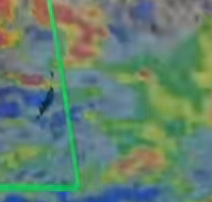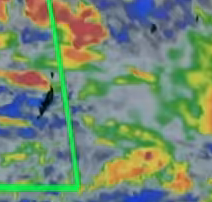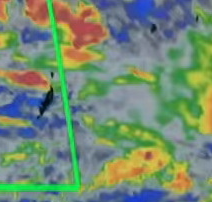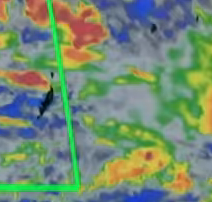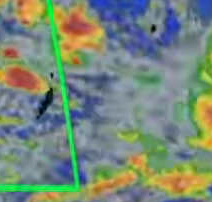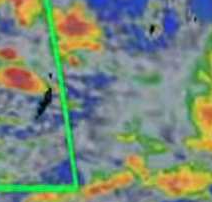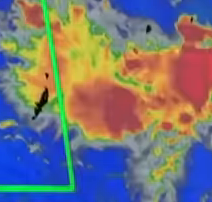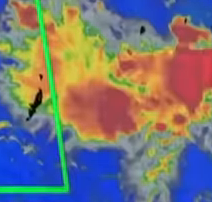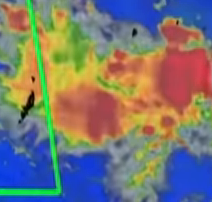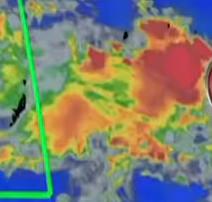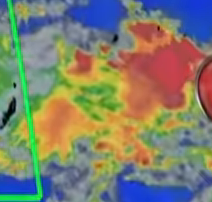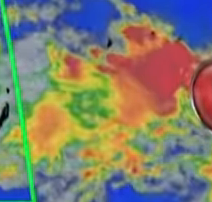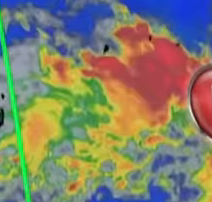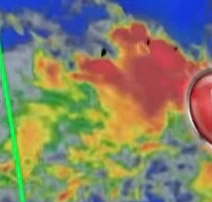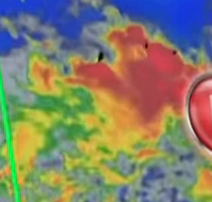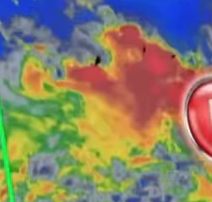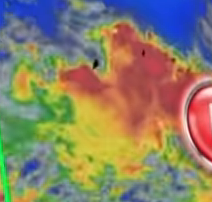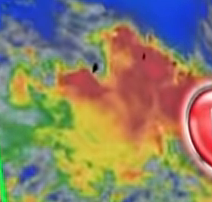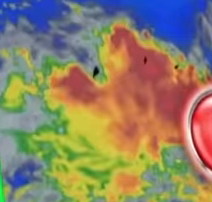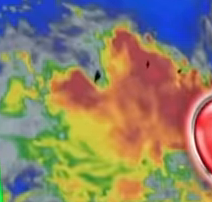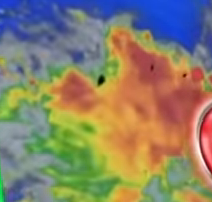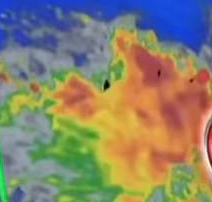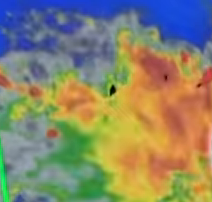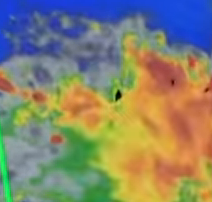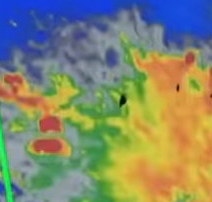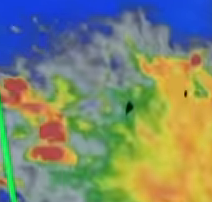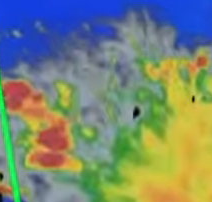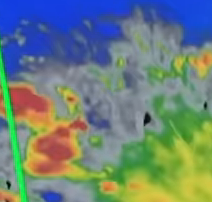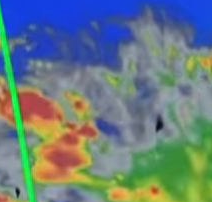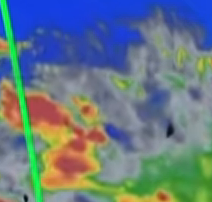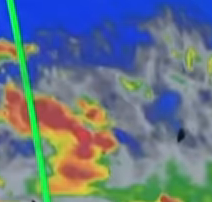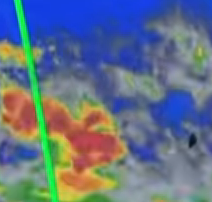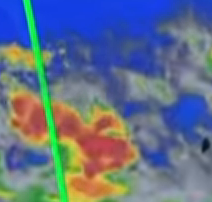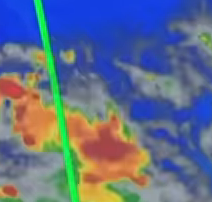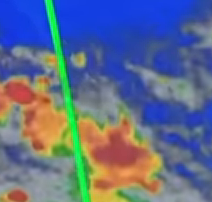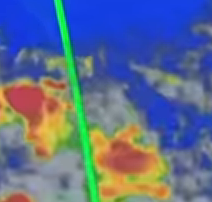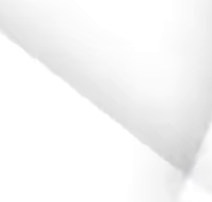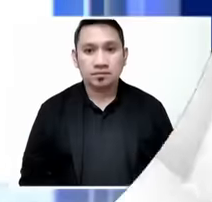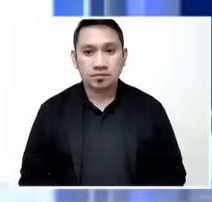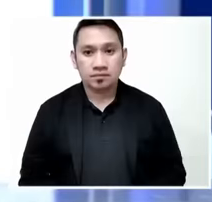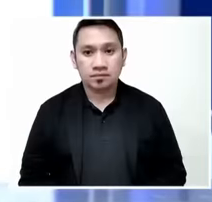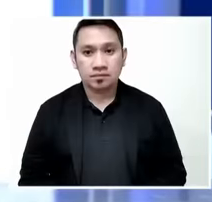At yan po ang update sa lagay ng panahon. Ako po si Ariel Rojas. Ingat sa pamilya.